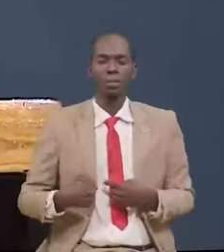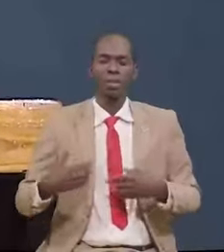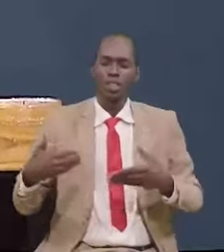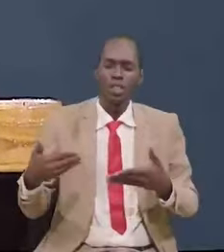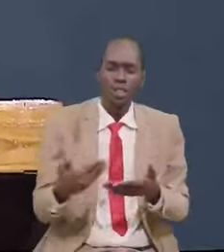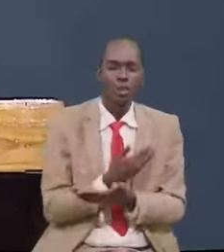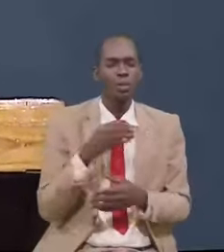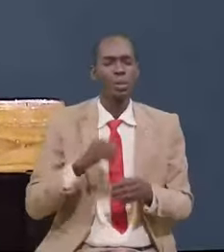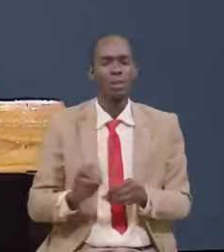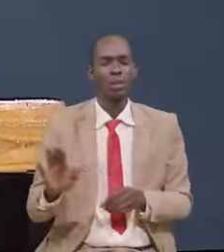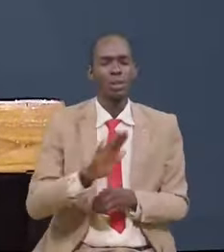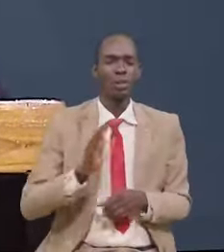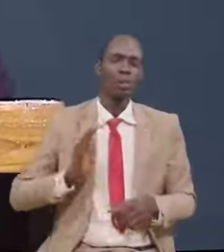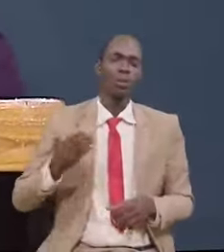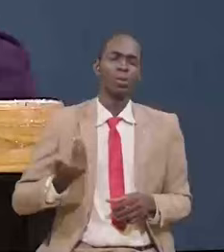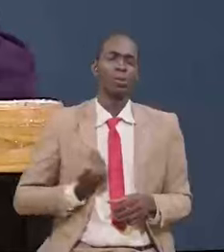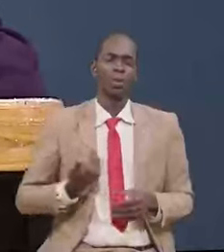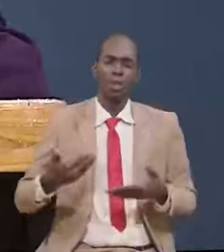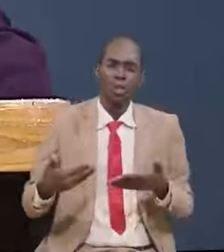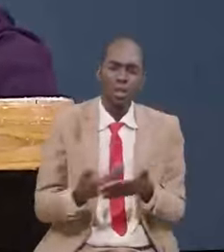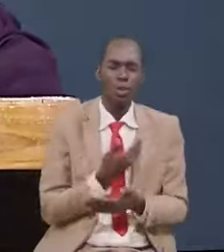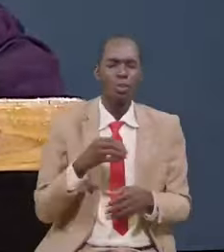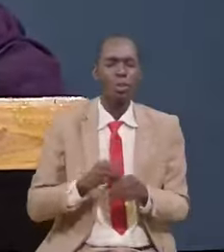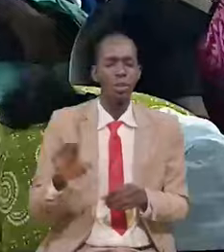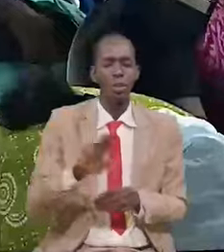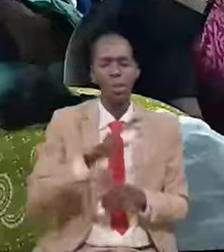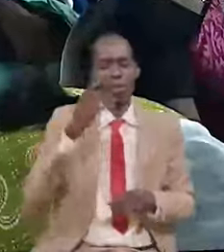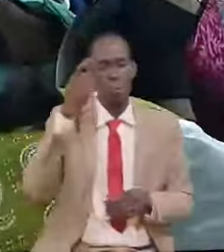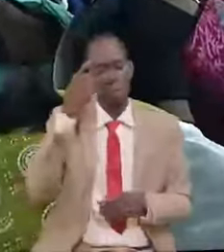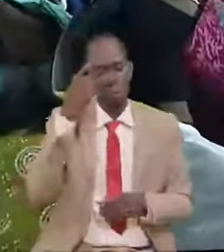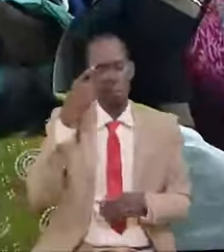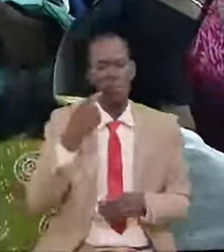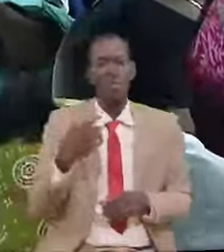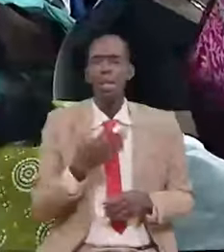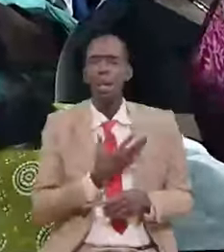leur âme. Nouveaux dans leur pensée.